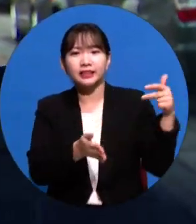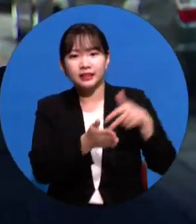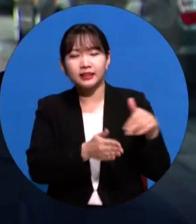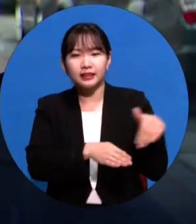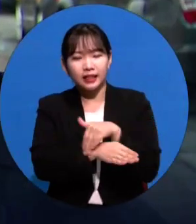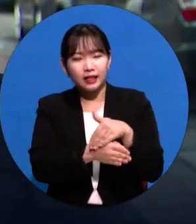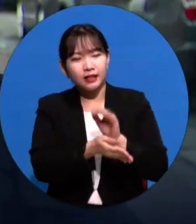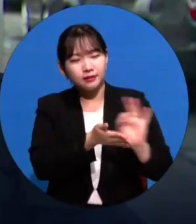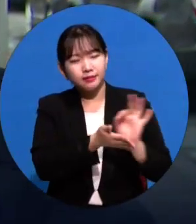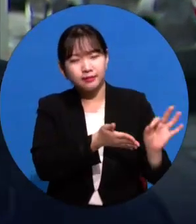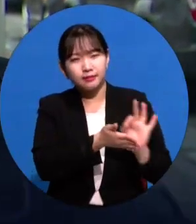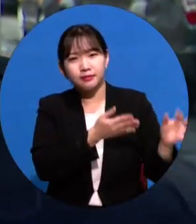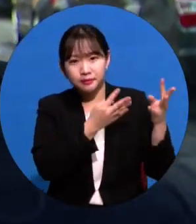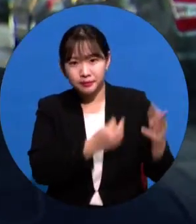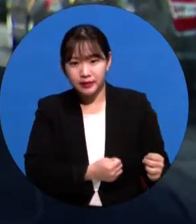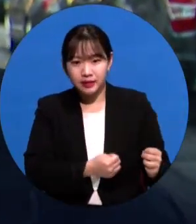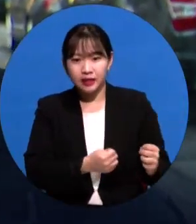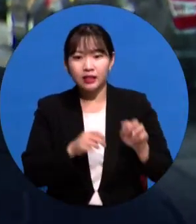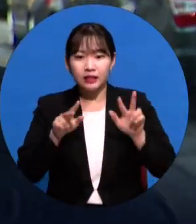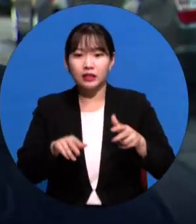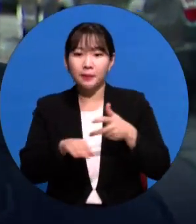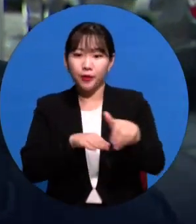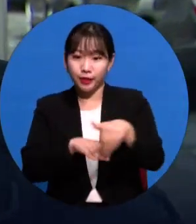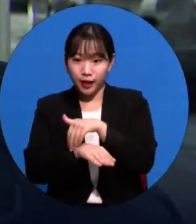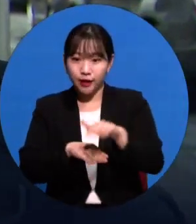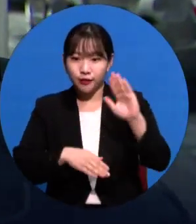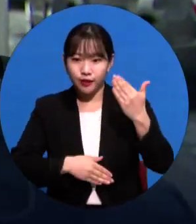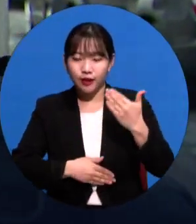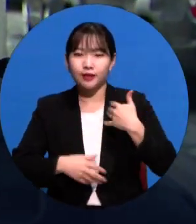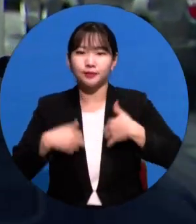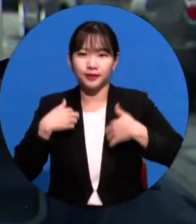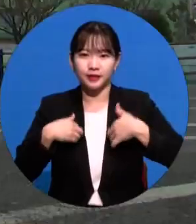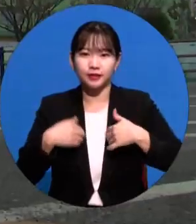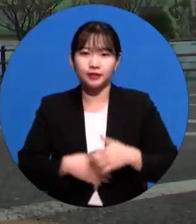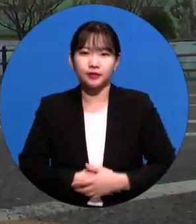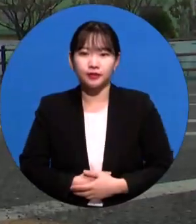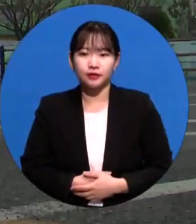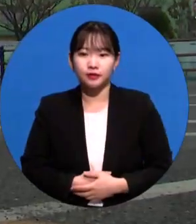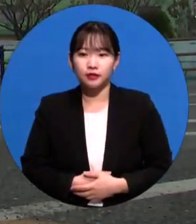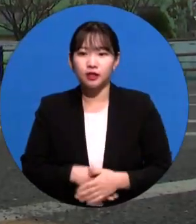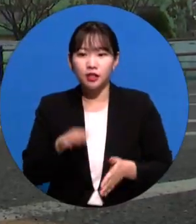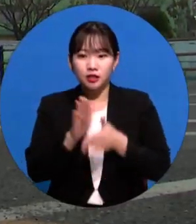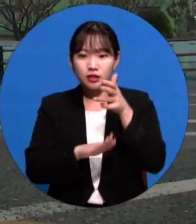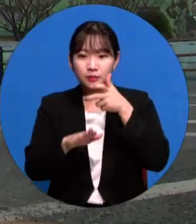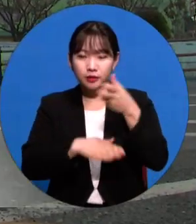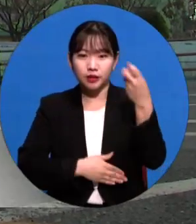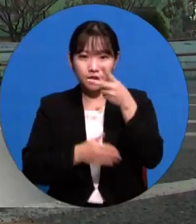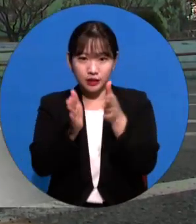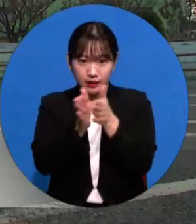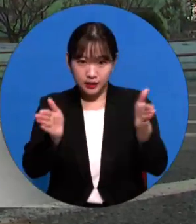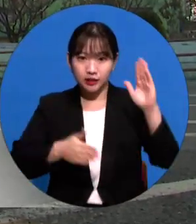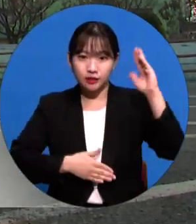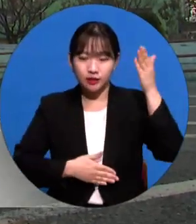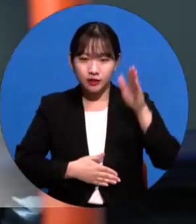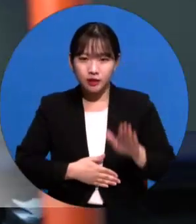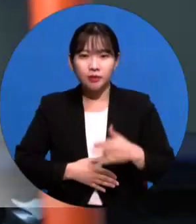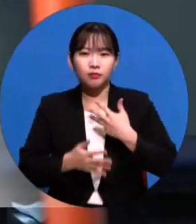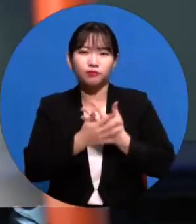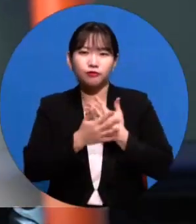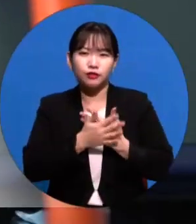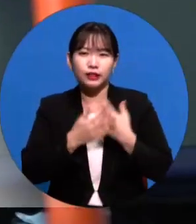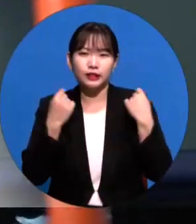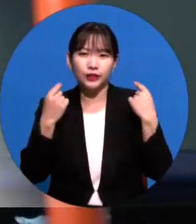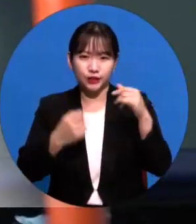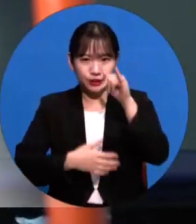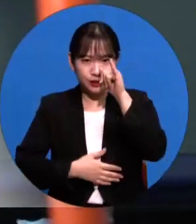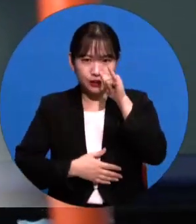다녀서 돈이 많이 들었는데 이제 버스 다닌다니까 되게 반갑네요. 시내버스가 다시 운행을 재개했지만 불안감도